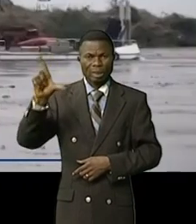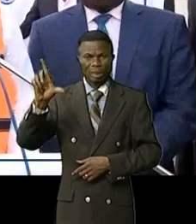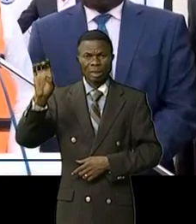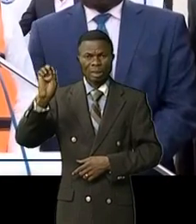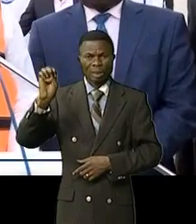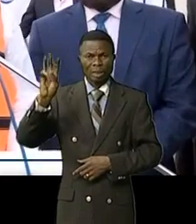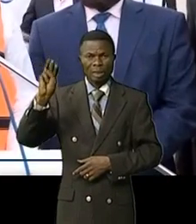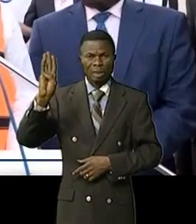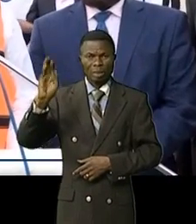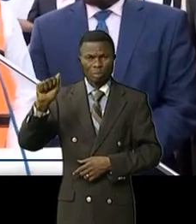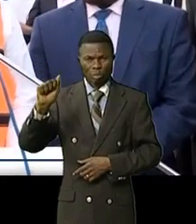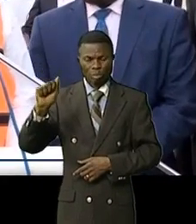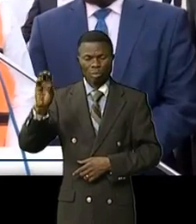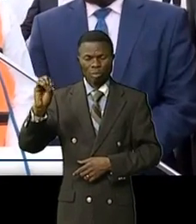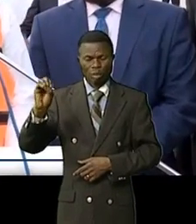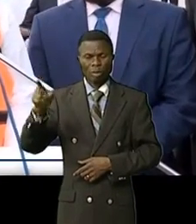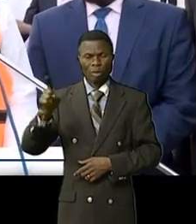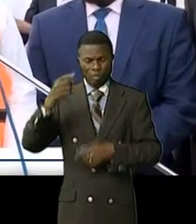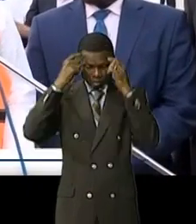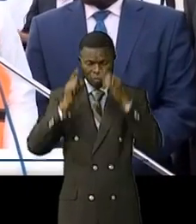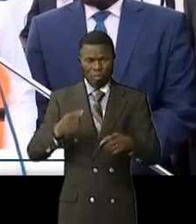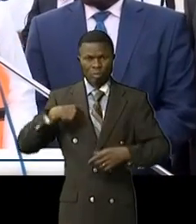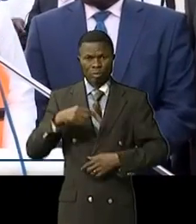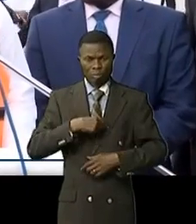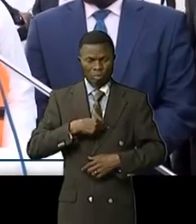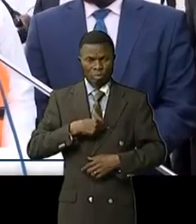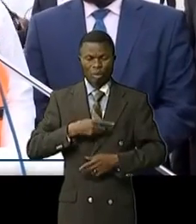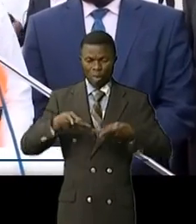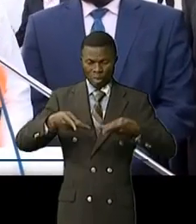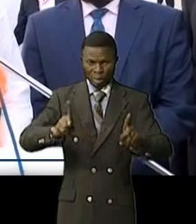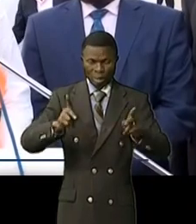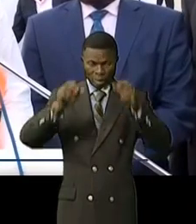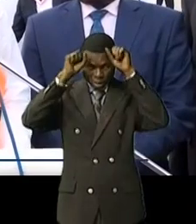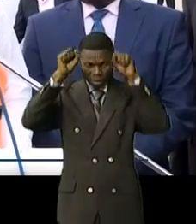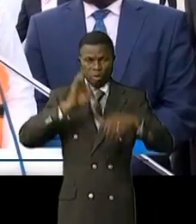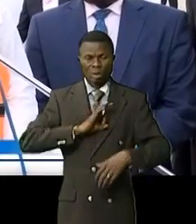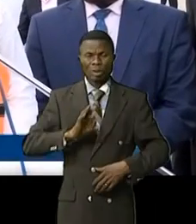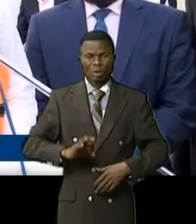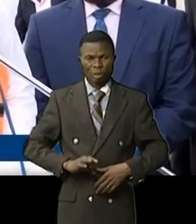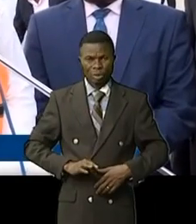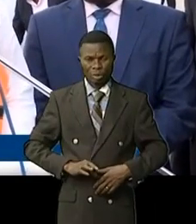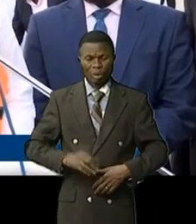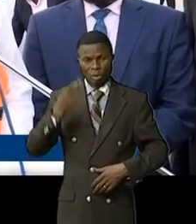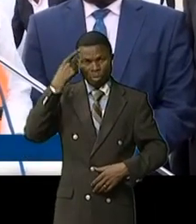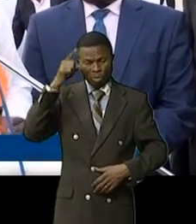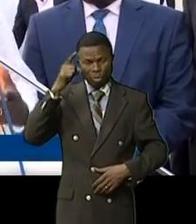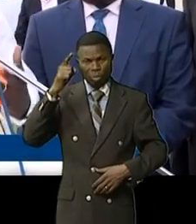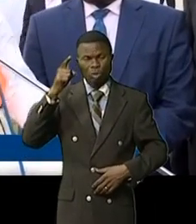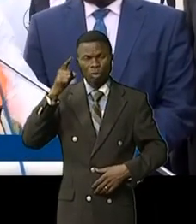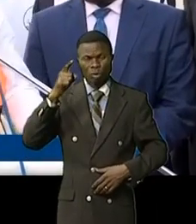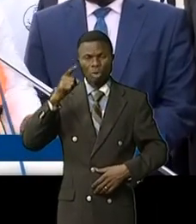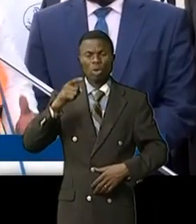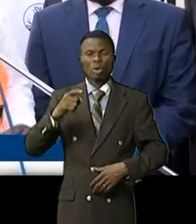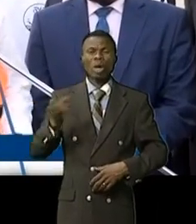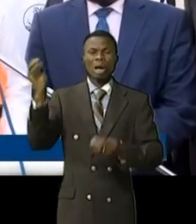Kassai. C'est exprimer notre détermination sous l'impulsion du chef de l'État de pouvoir innover